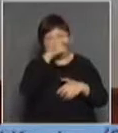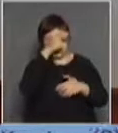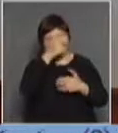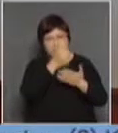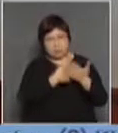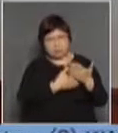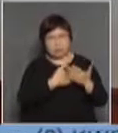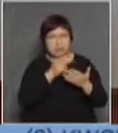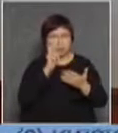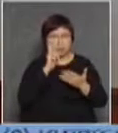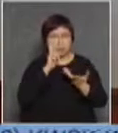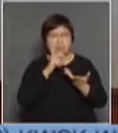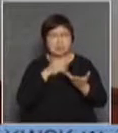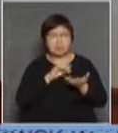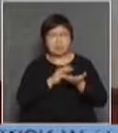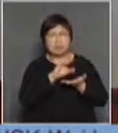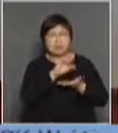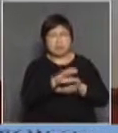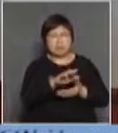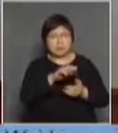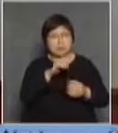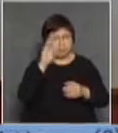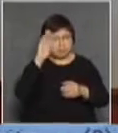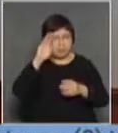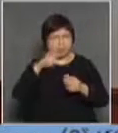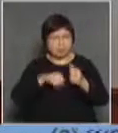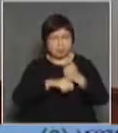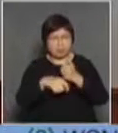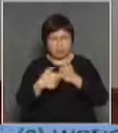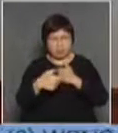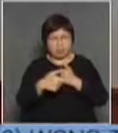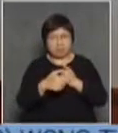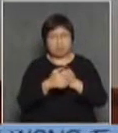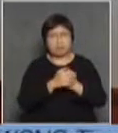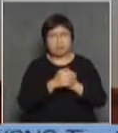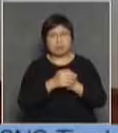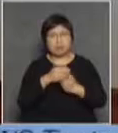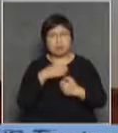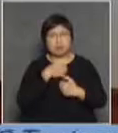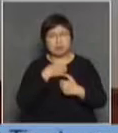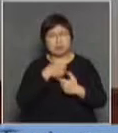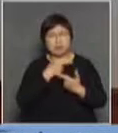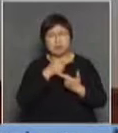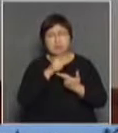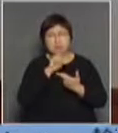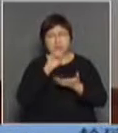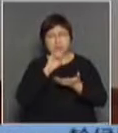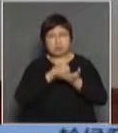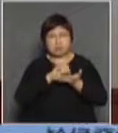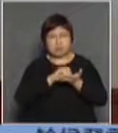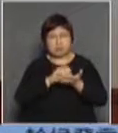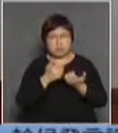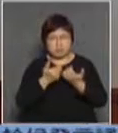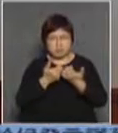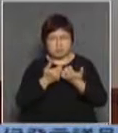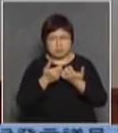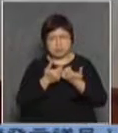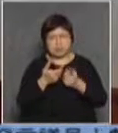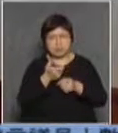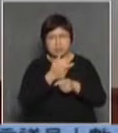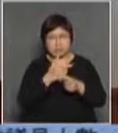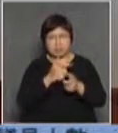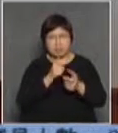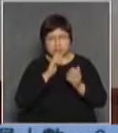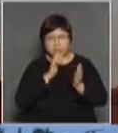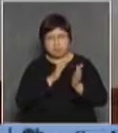例如不注資未來基金。我認為司長制定的預算案掌握的分寸